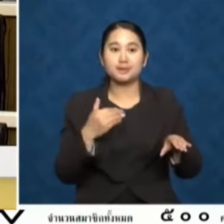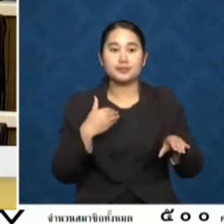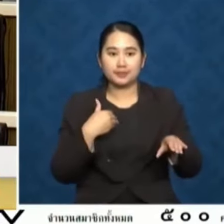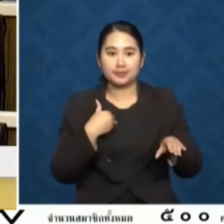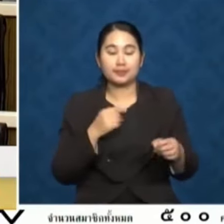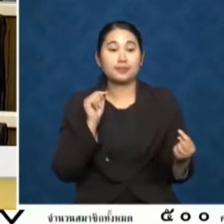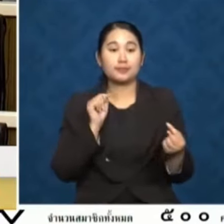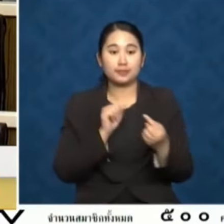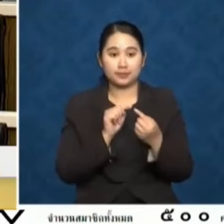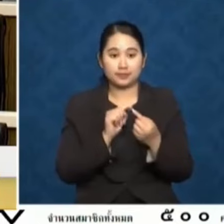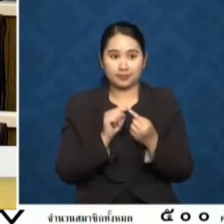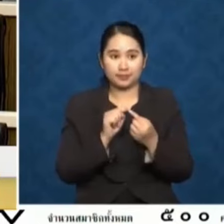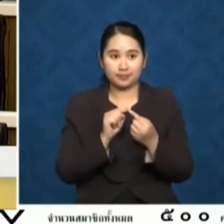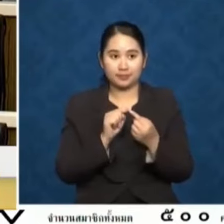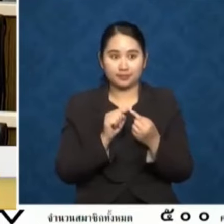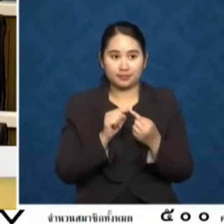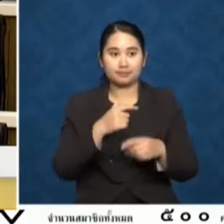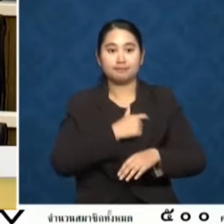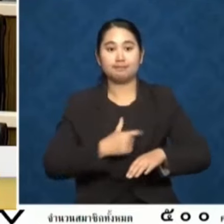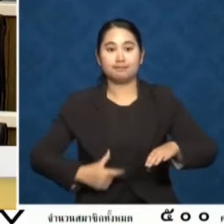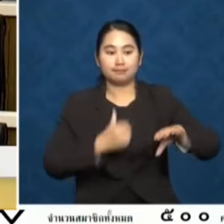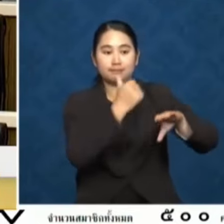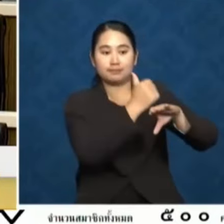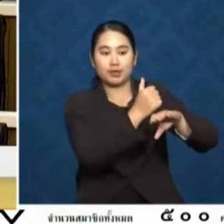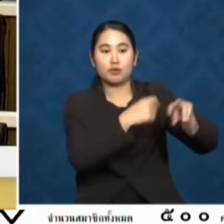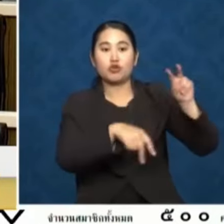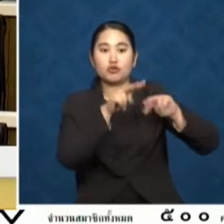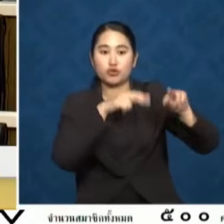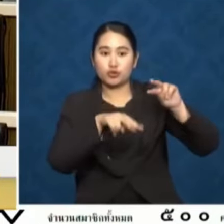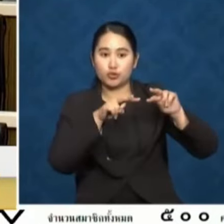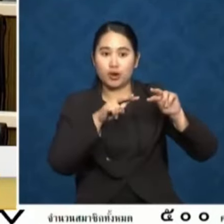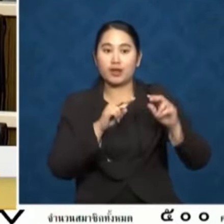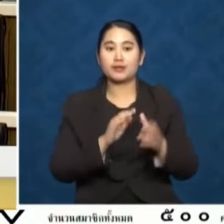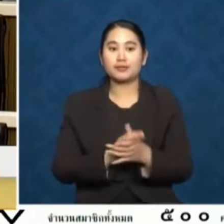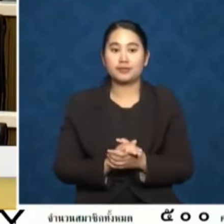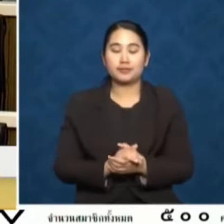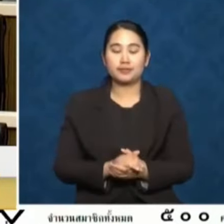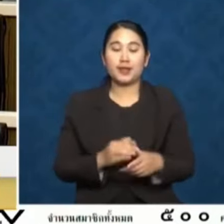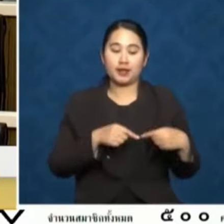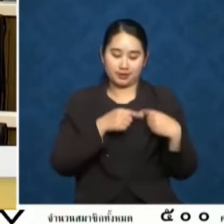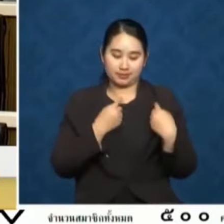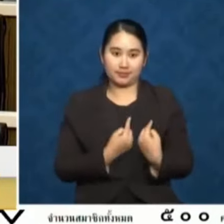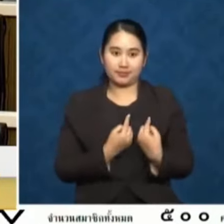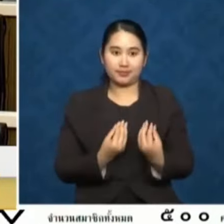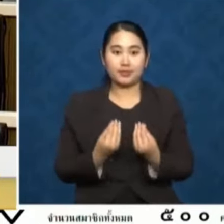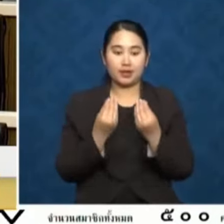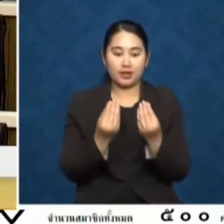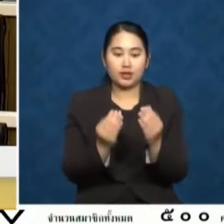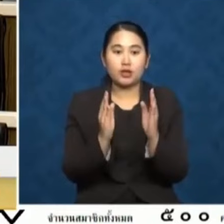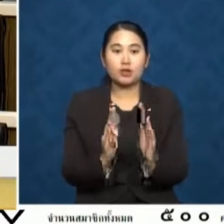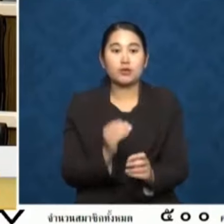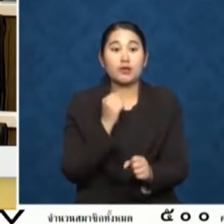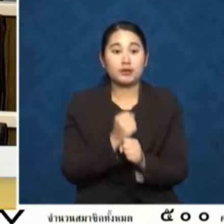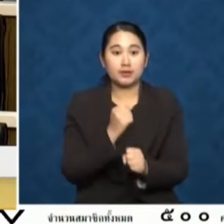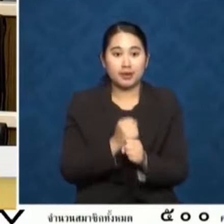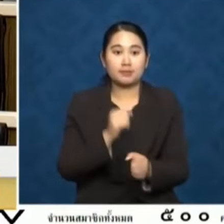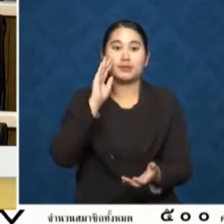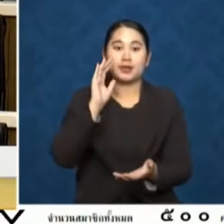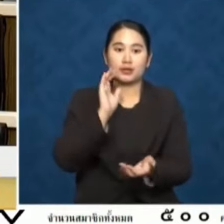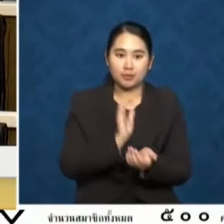สถาบันนี้ไว้ด้วยชีวิตและพร้อมที่จะให้กำลังใจกับเจ้าหน้าที่ผู้ปฏิบัติง